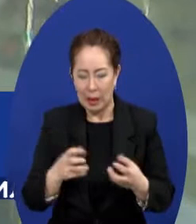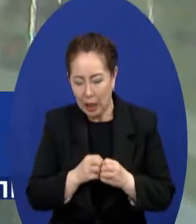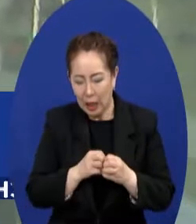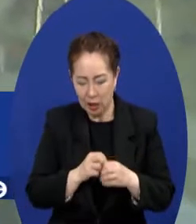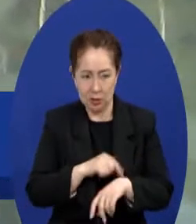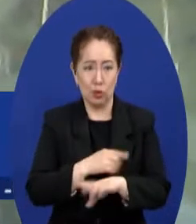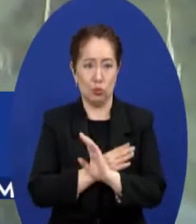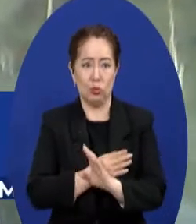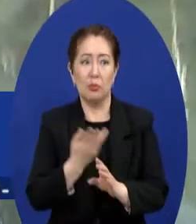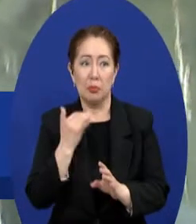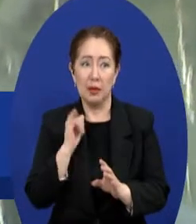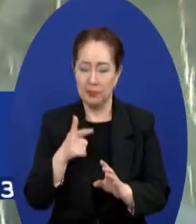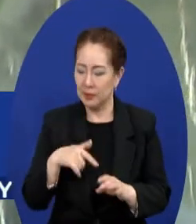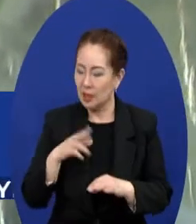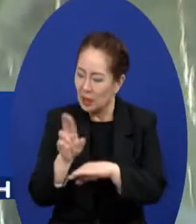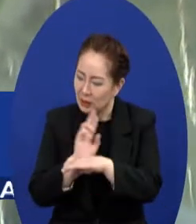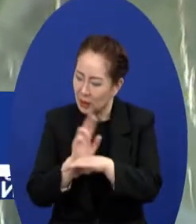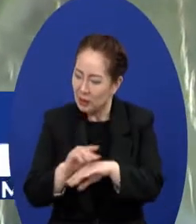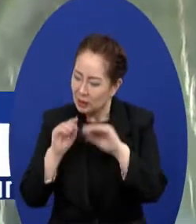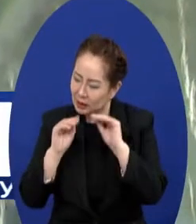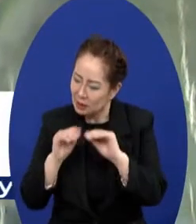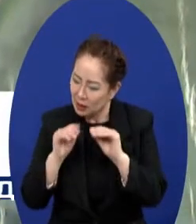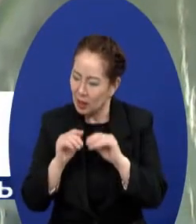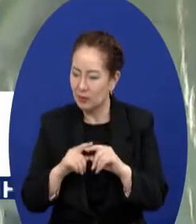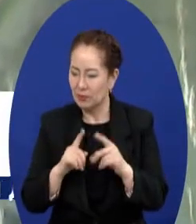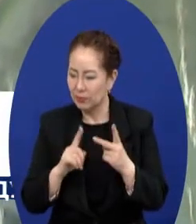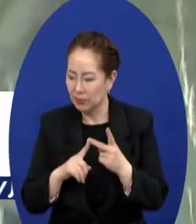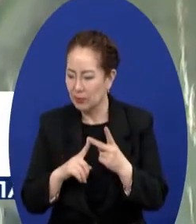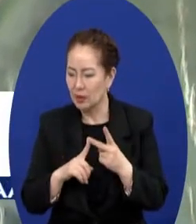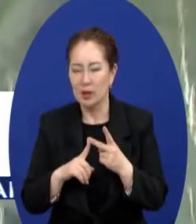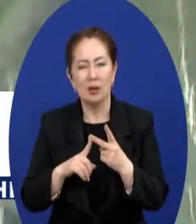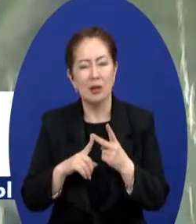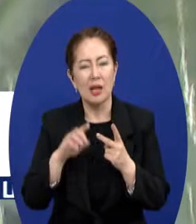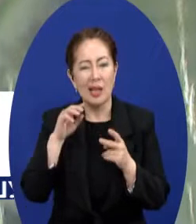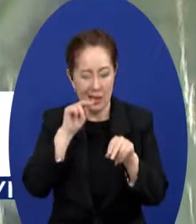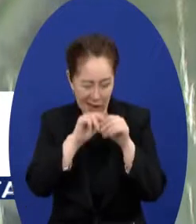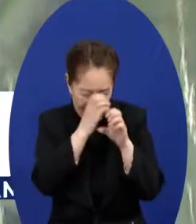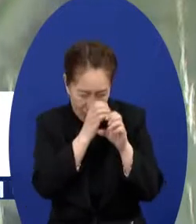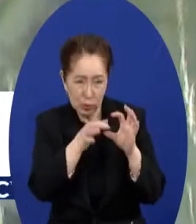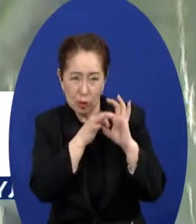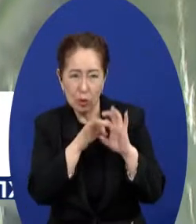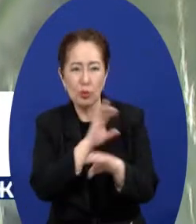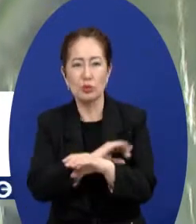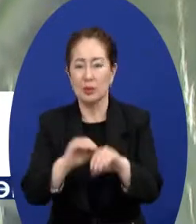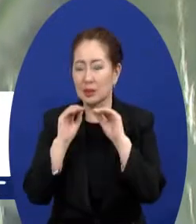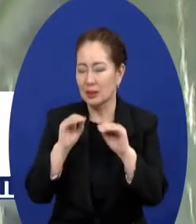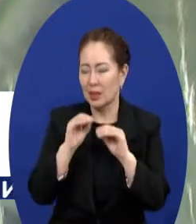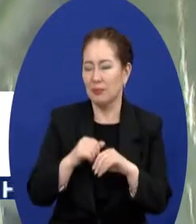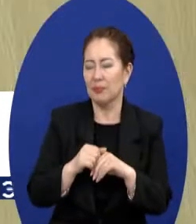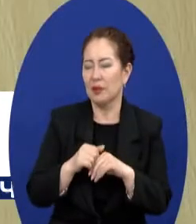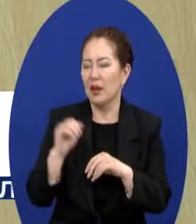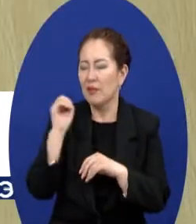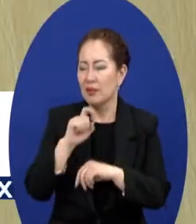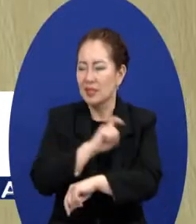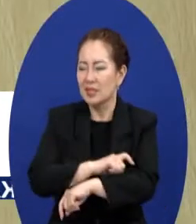бид нар бол яг энэ практикч төсчгэлсэн, за тэгээд лаборатор төсчгэлсэн энэ сургалтыг явуулж яж физикийн хичээлийн чанар